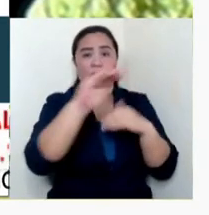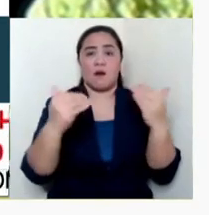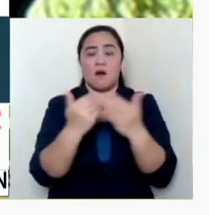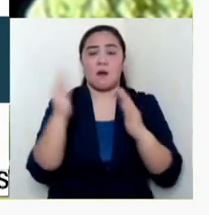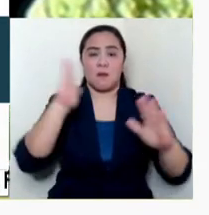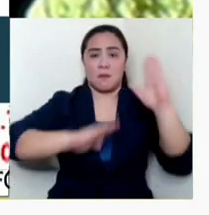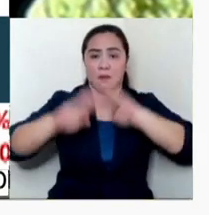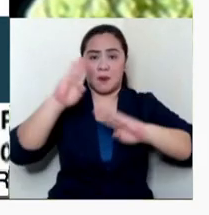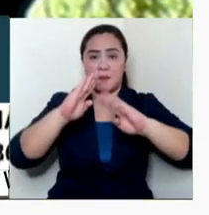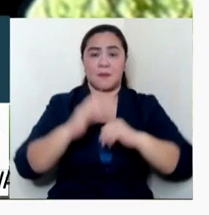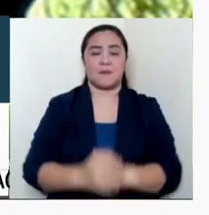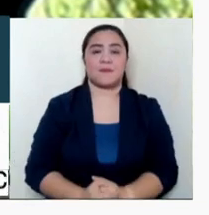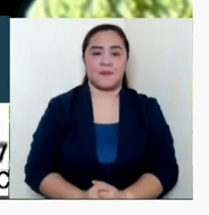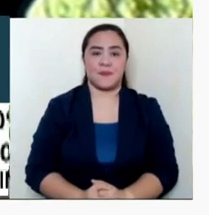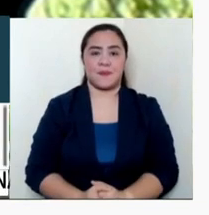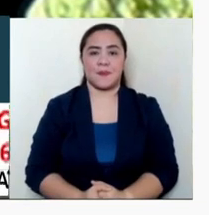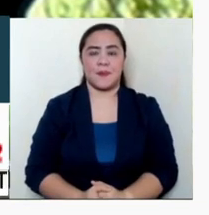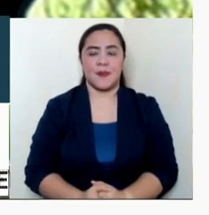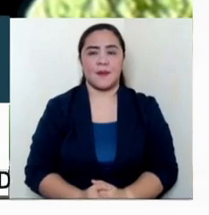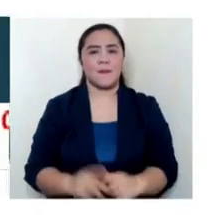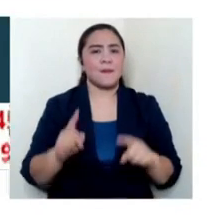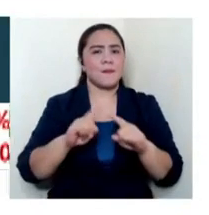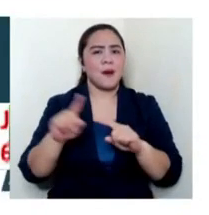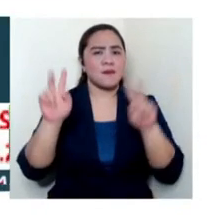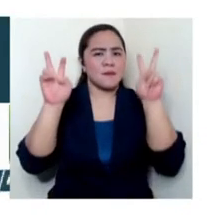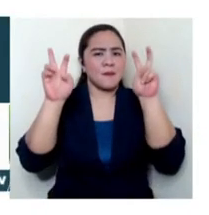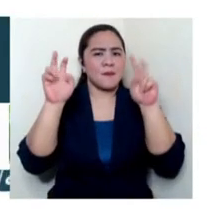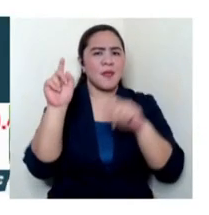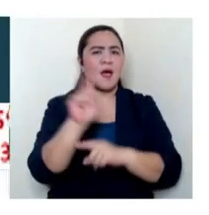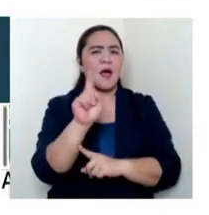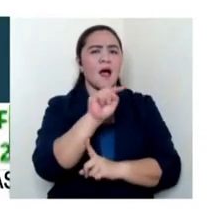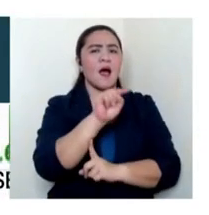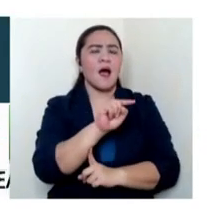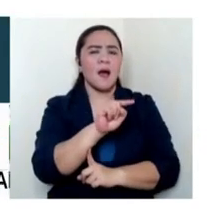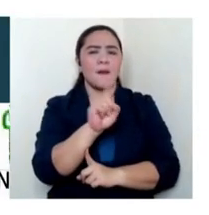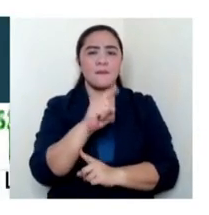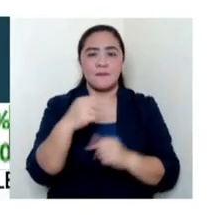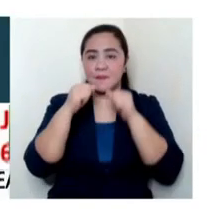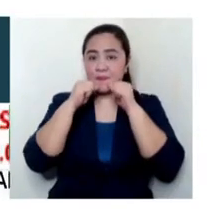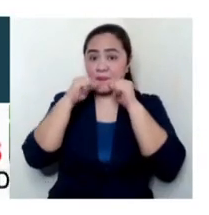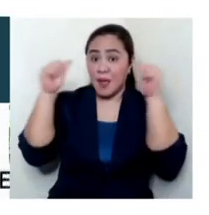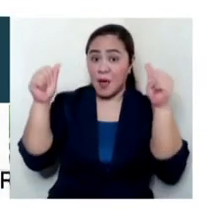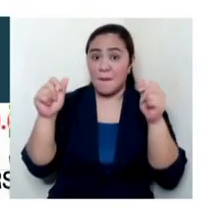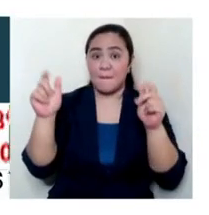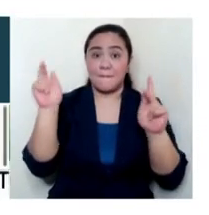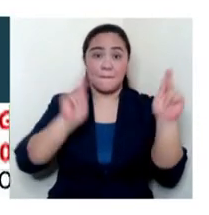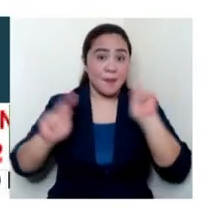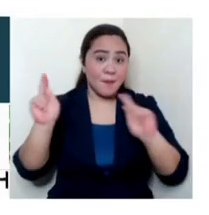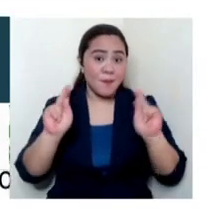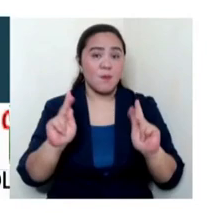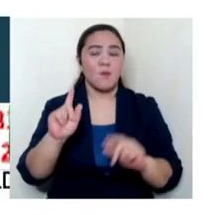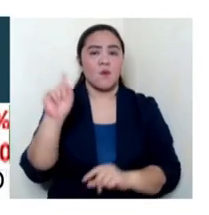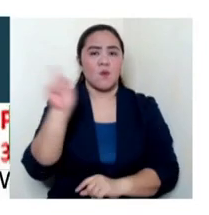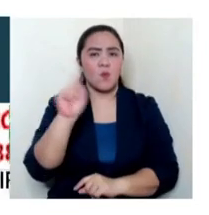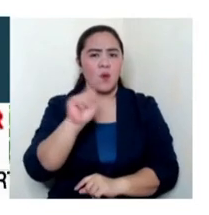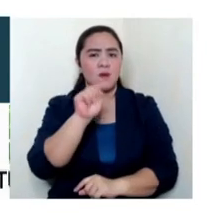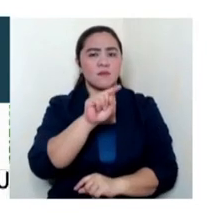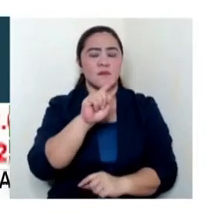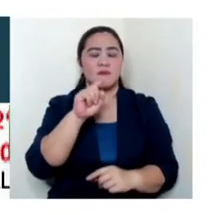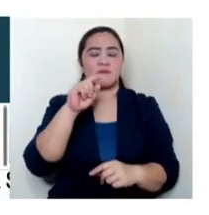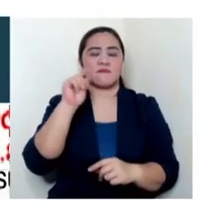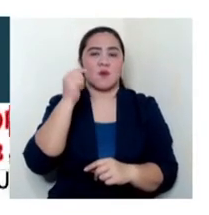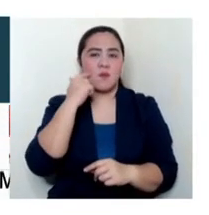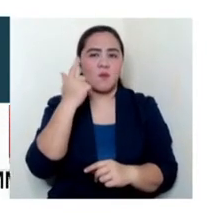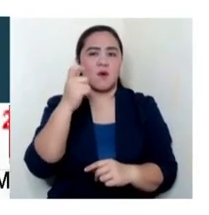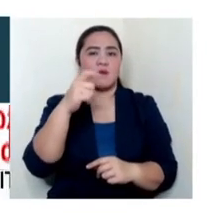COVID. But what does that tell you? What does that tell the public, though, Governor, about your resolve, your